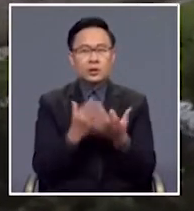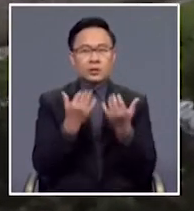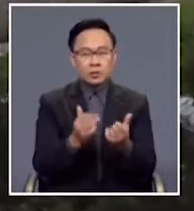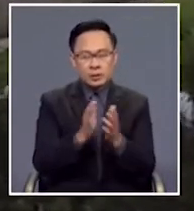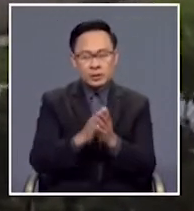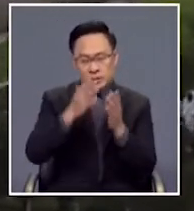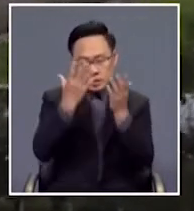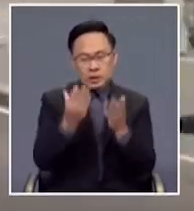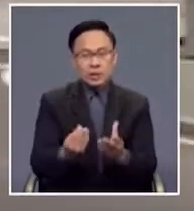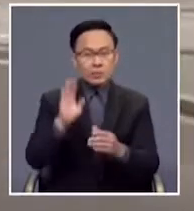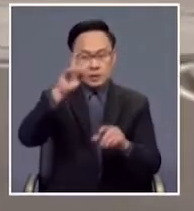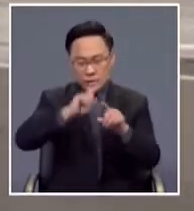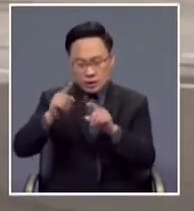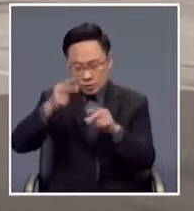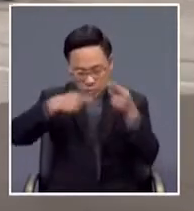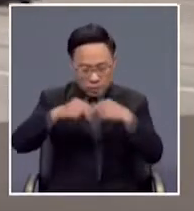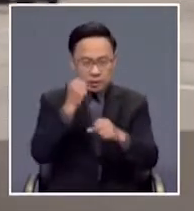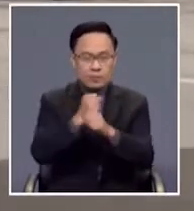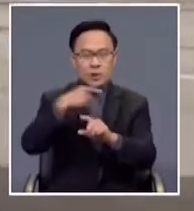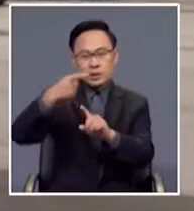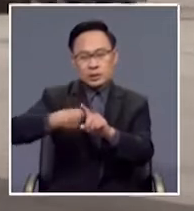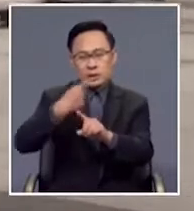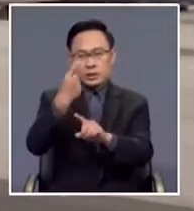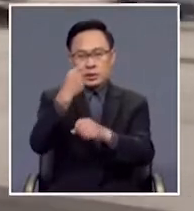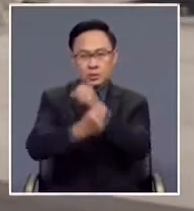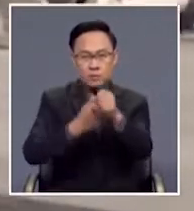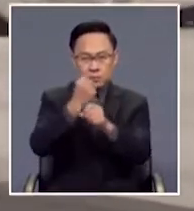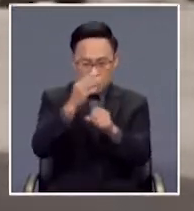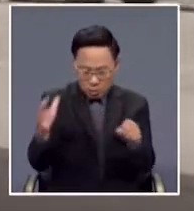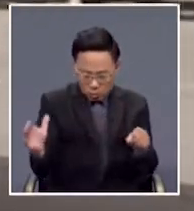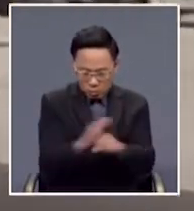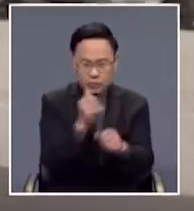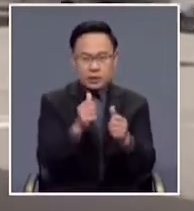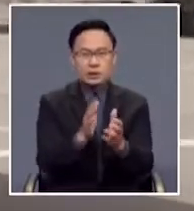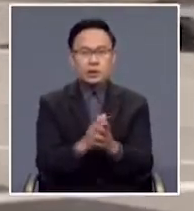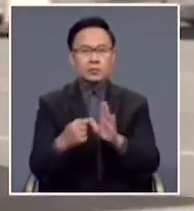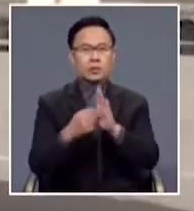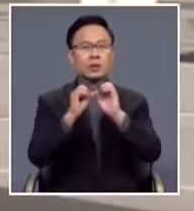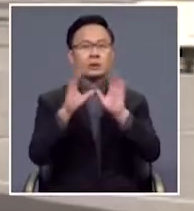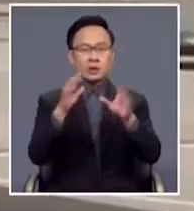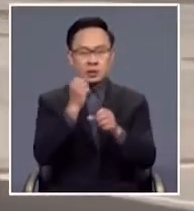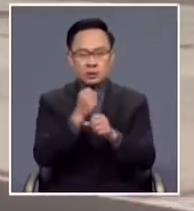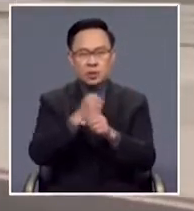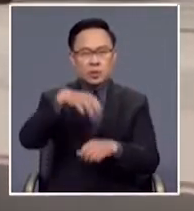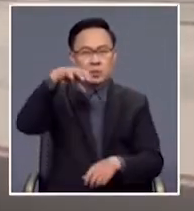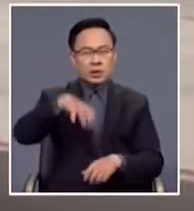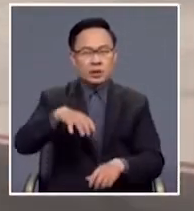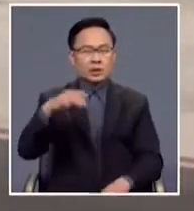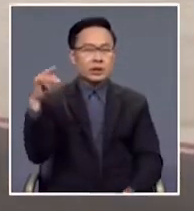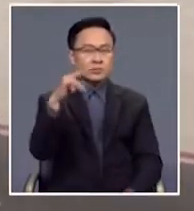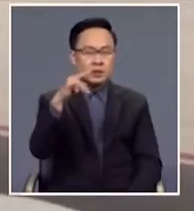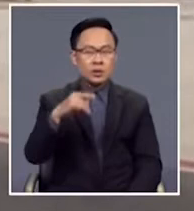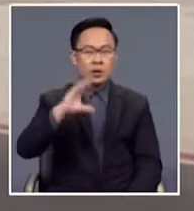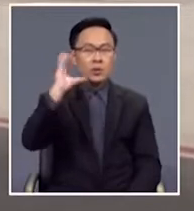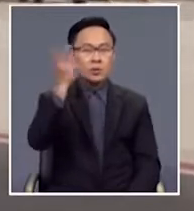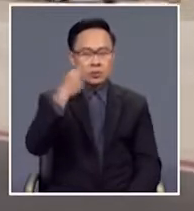จสอบมาตรฐานให้แล้วเสร็จภายในมกราคมปีหน้าซึ่งตรงนี้จะเป็นข้อพิจารณาที่สำคัญในการที่จะขอปลดล็อกธงแดง